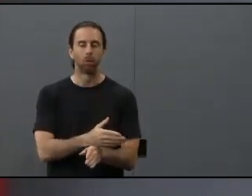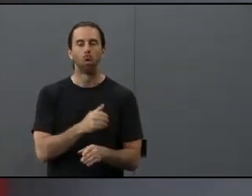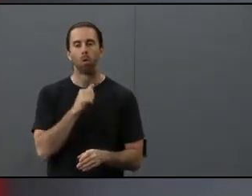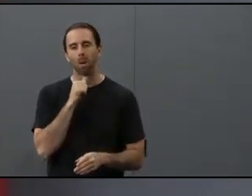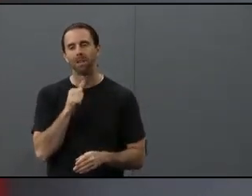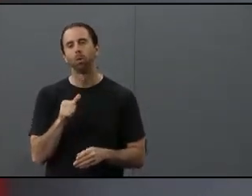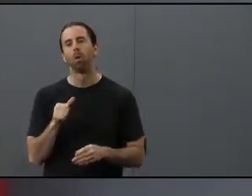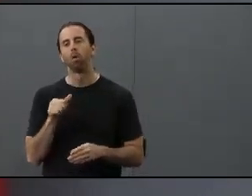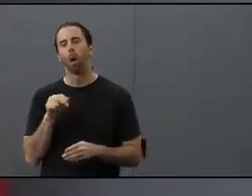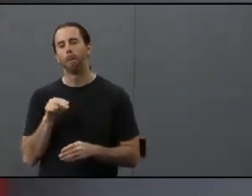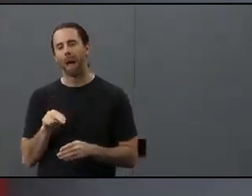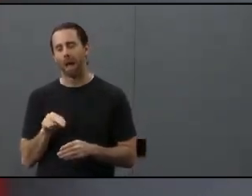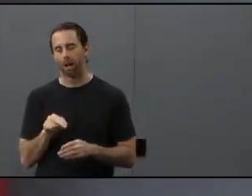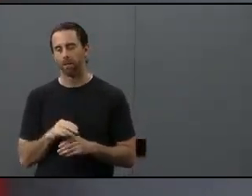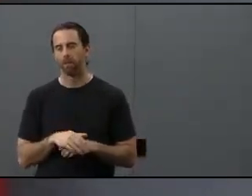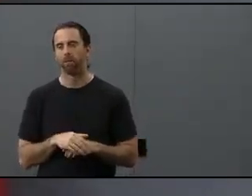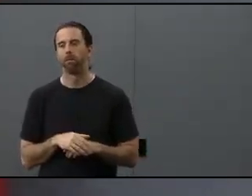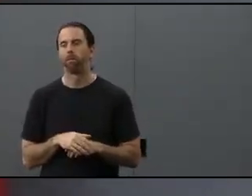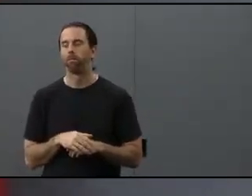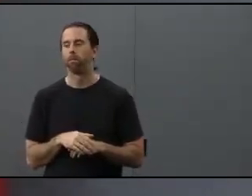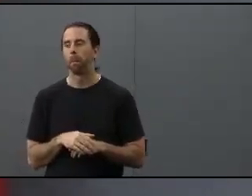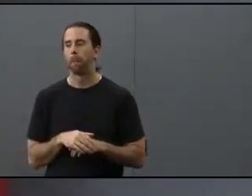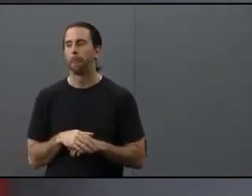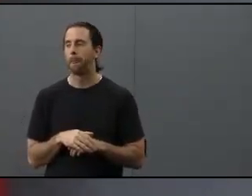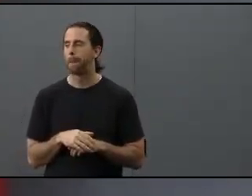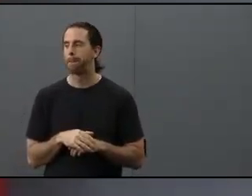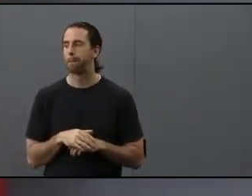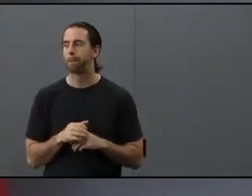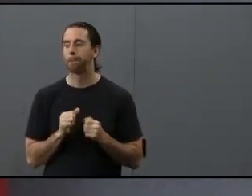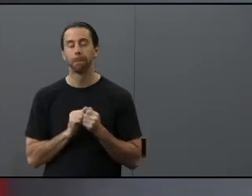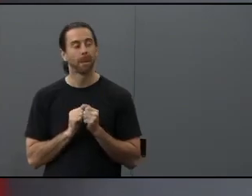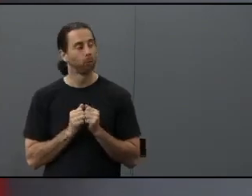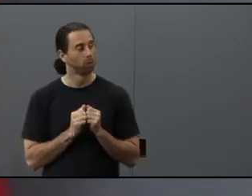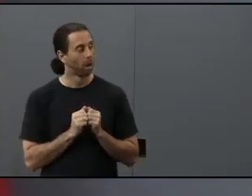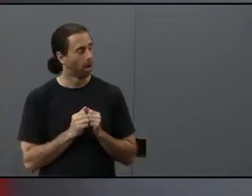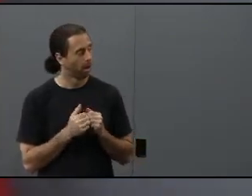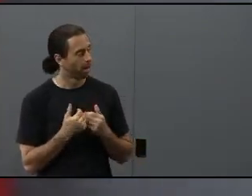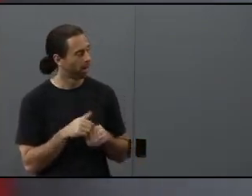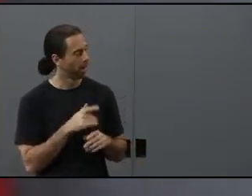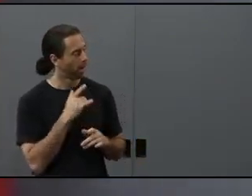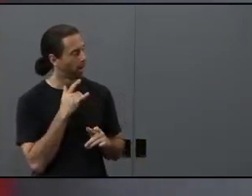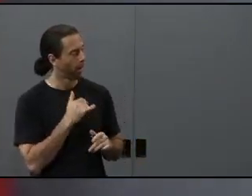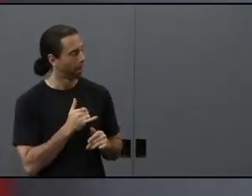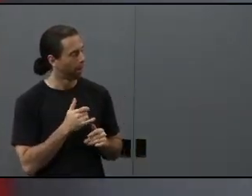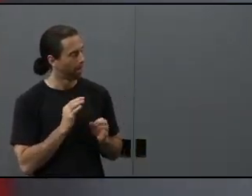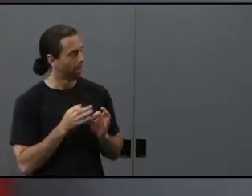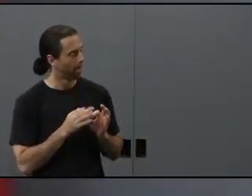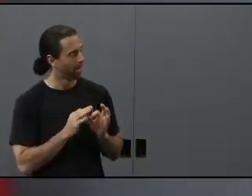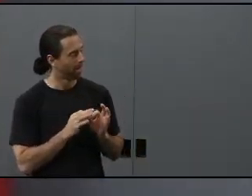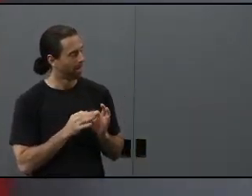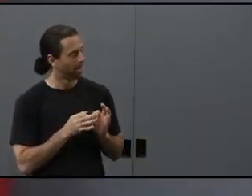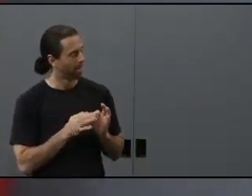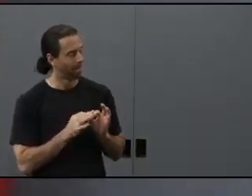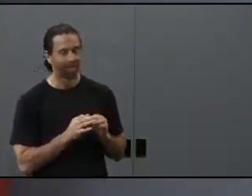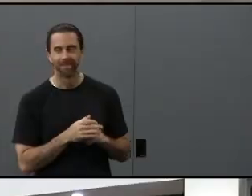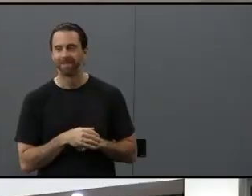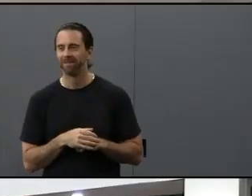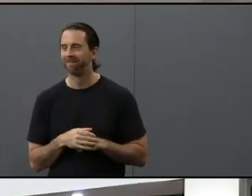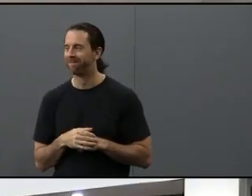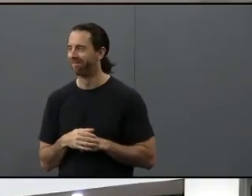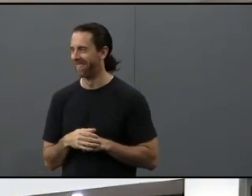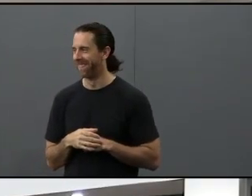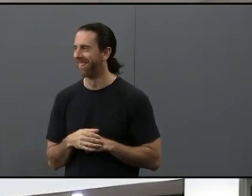et norber je n'envie absolument pas nos traducteurs avec l'ensemble de tout ces petits détails on